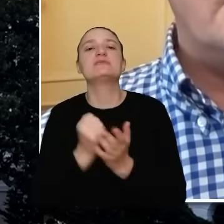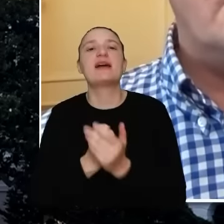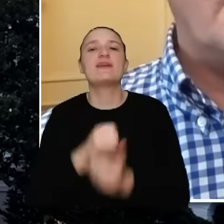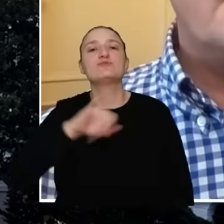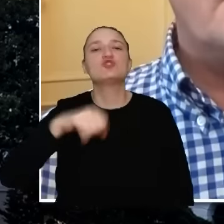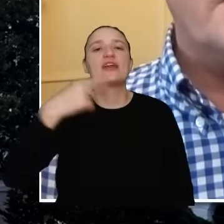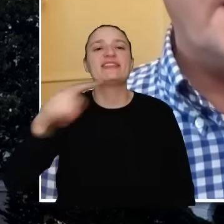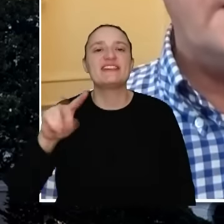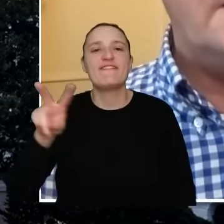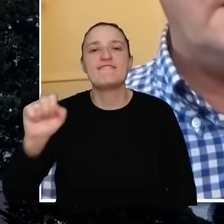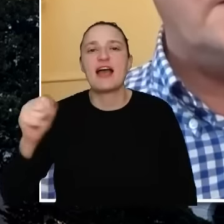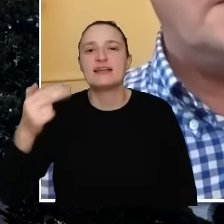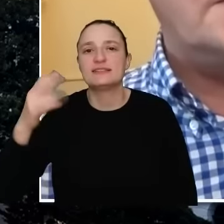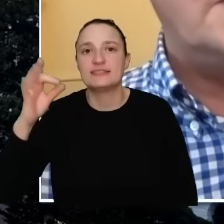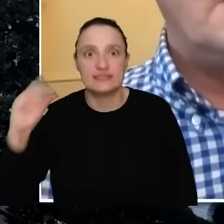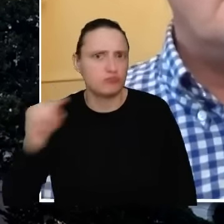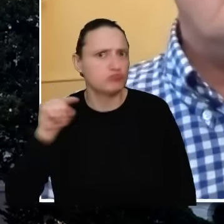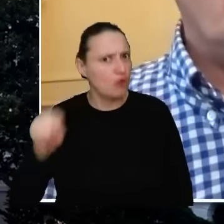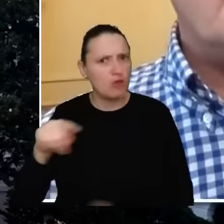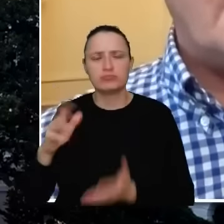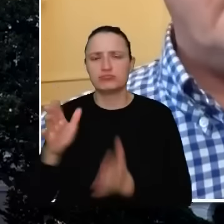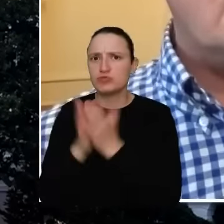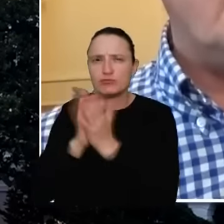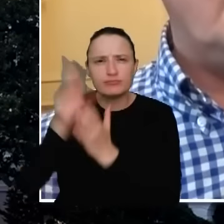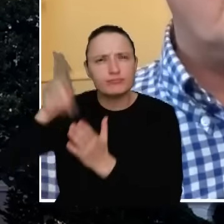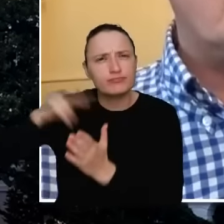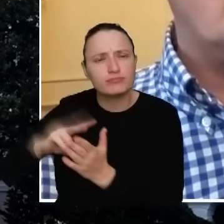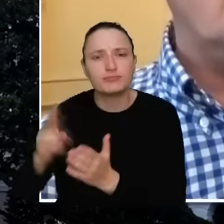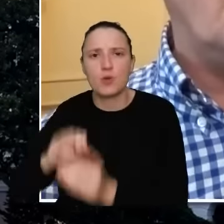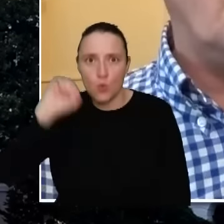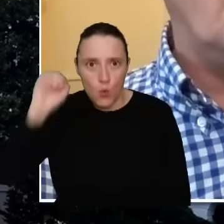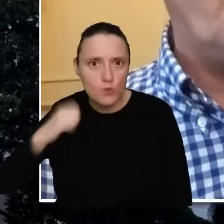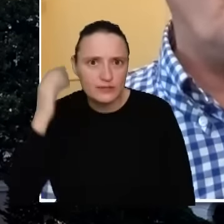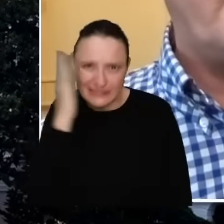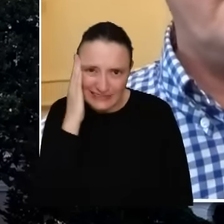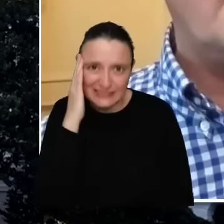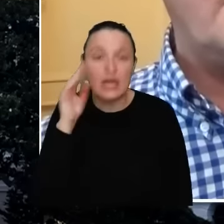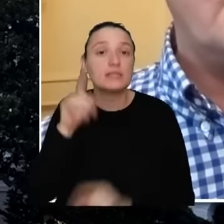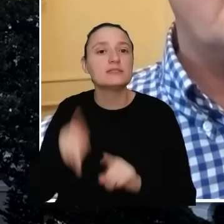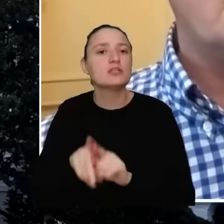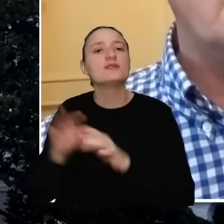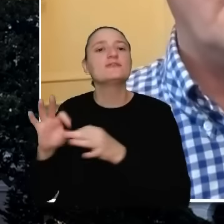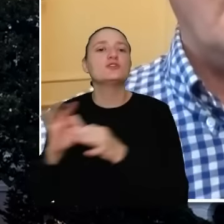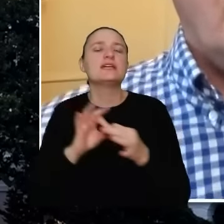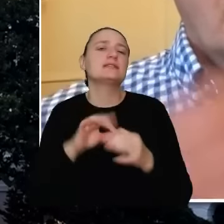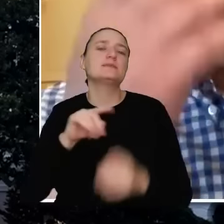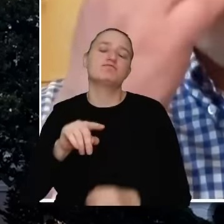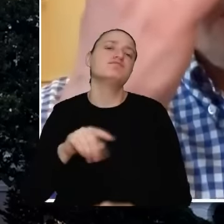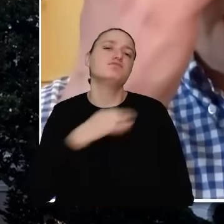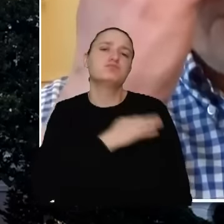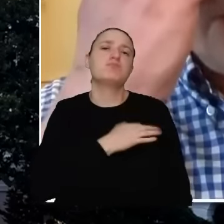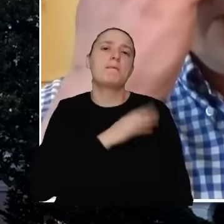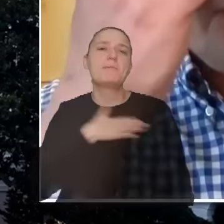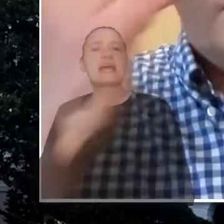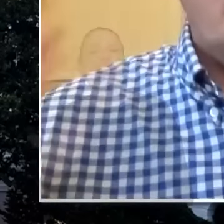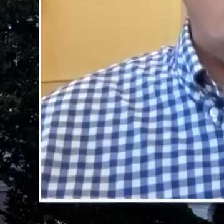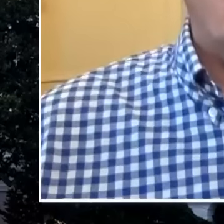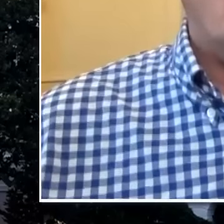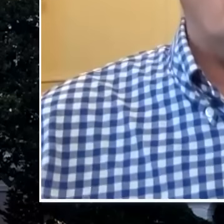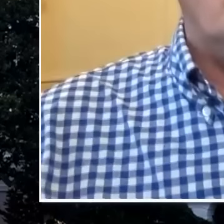człowiek bardzo oczytany, związany, nazwijmy to, z taką nową prawicą amerykańską. Co